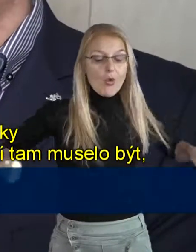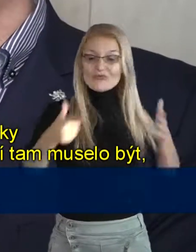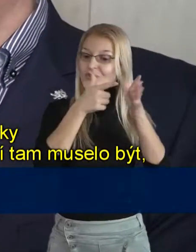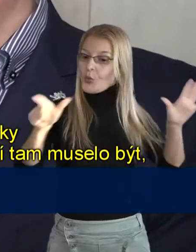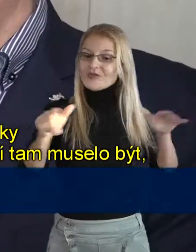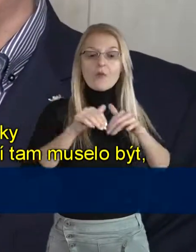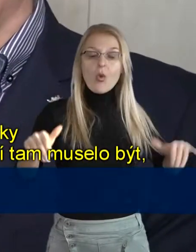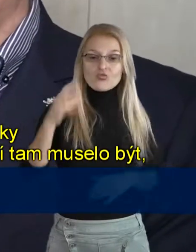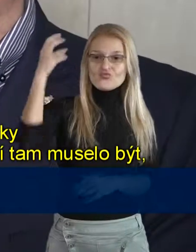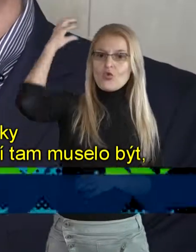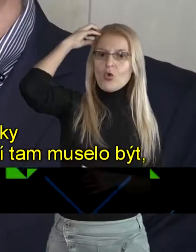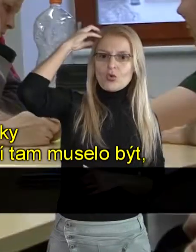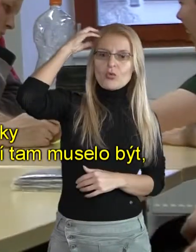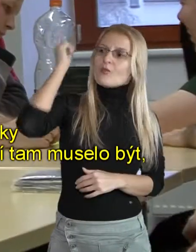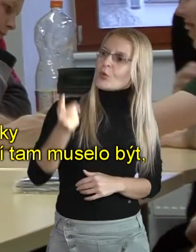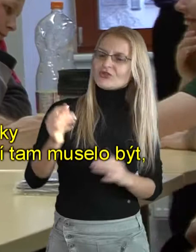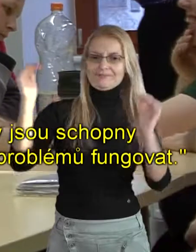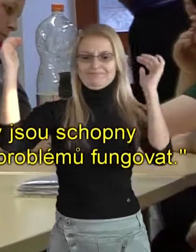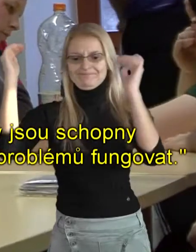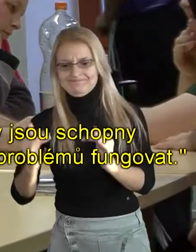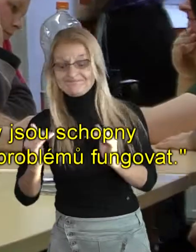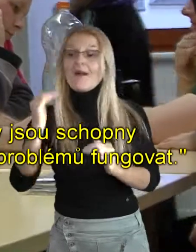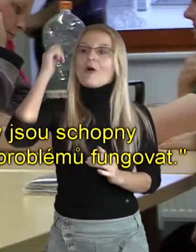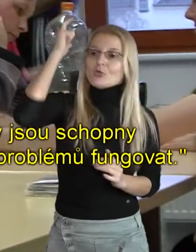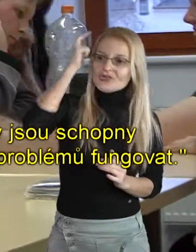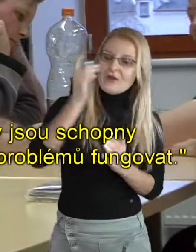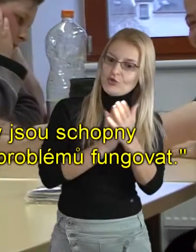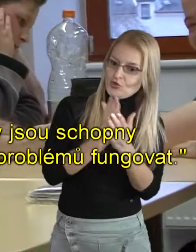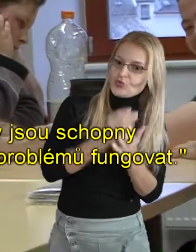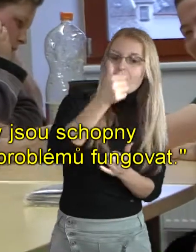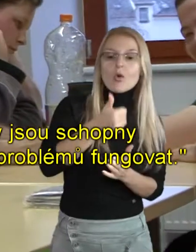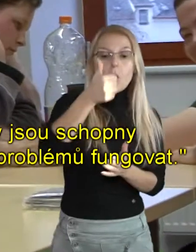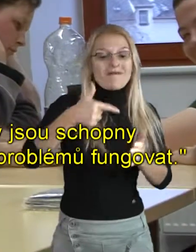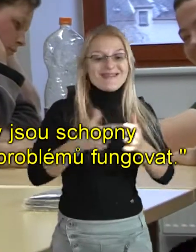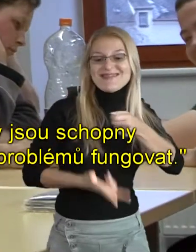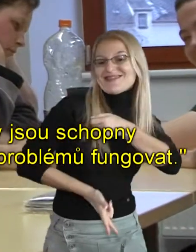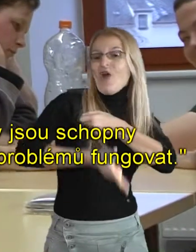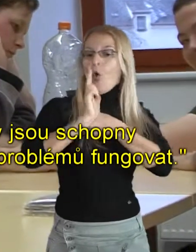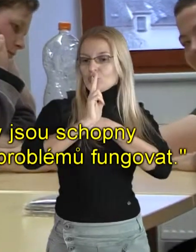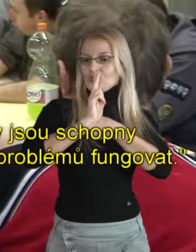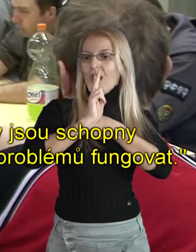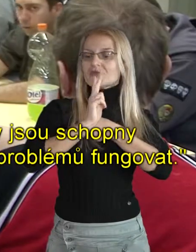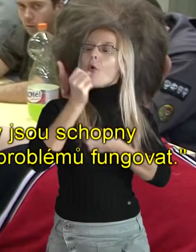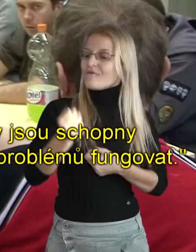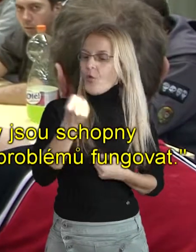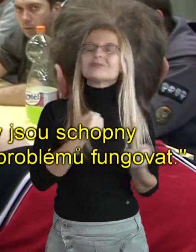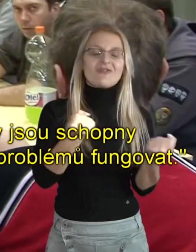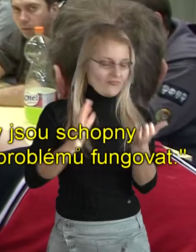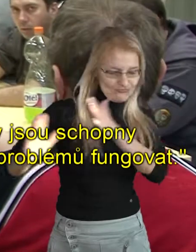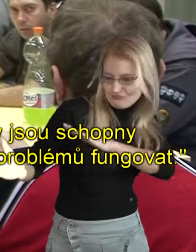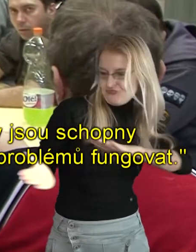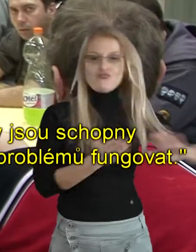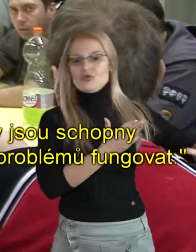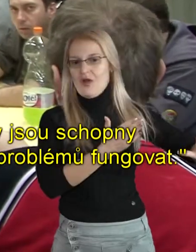1 700 milionů, takže to krácení tam muselo být, ale z mého pohledu prostě sociální služby jsou schopny celý tento rok za